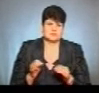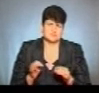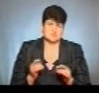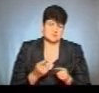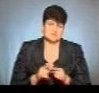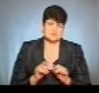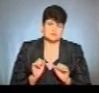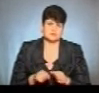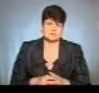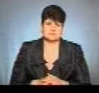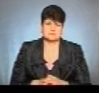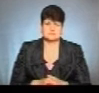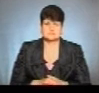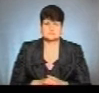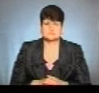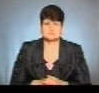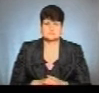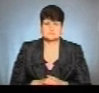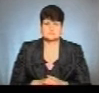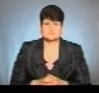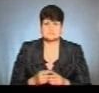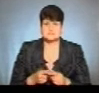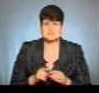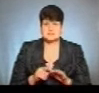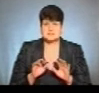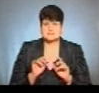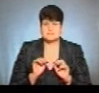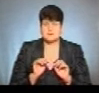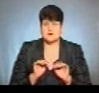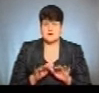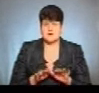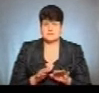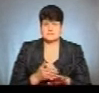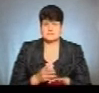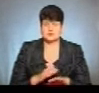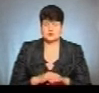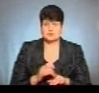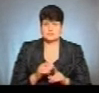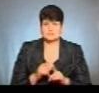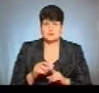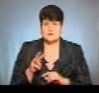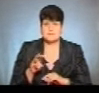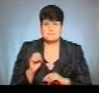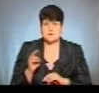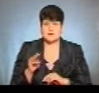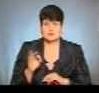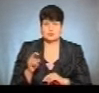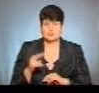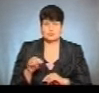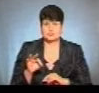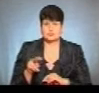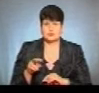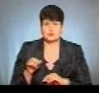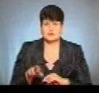така можлива? Це справа в такому складному слові, як методологія. Методологія дослідження.